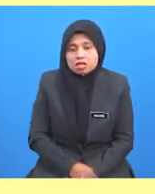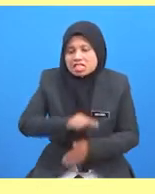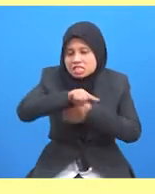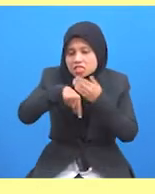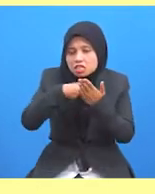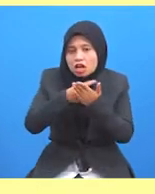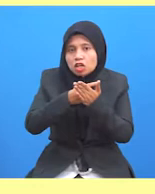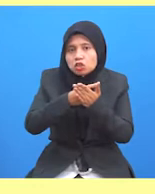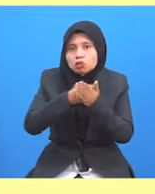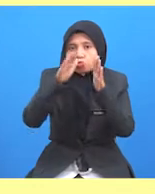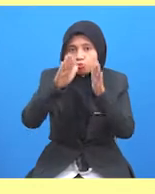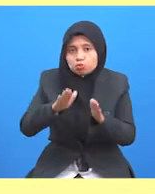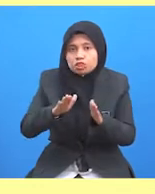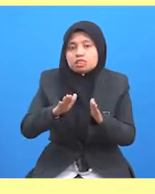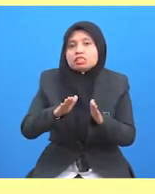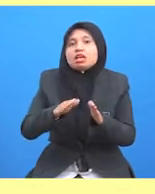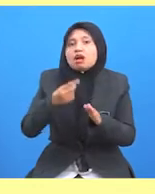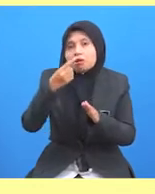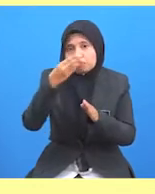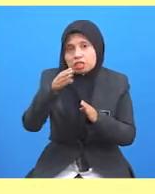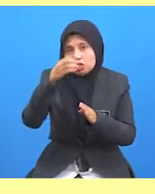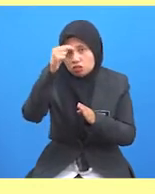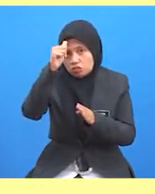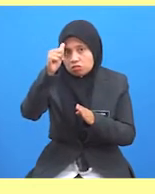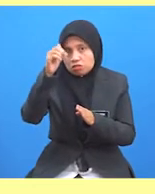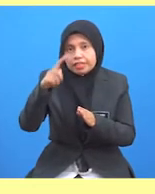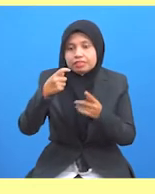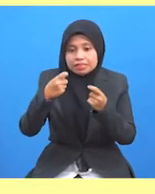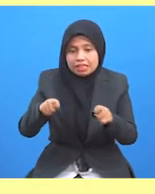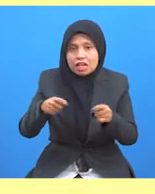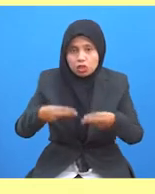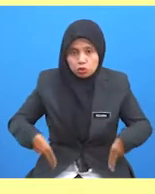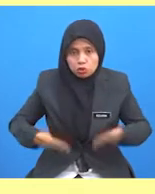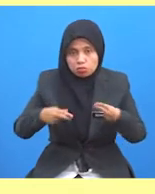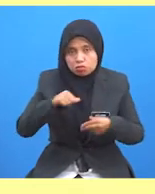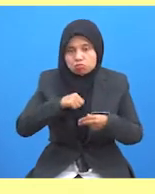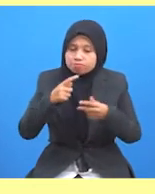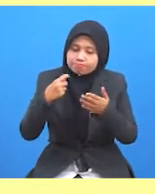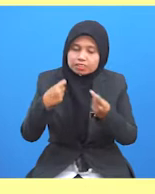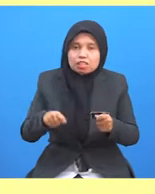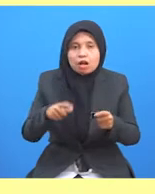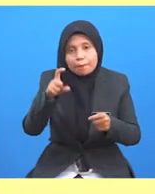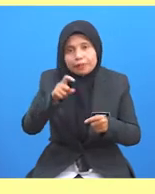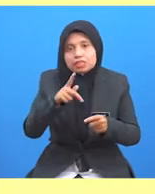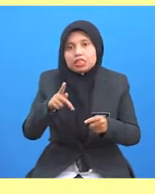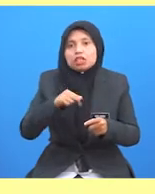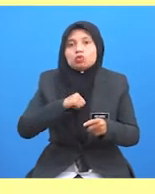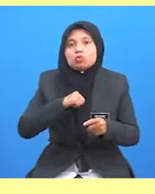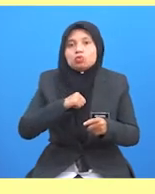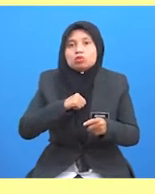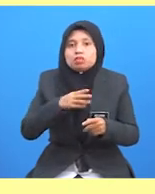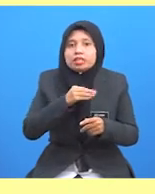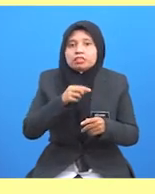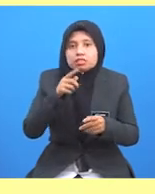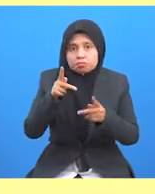berlandaskan kepada cara Islam. Sebagai contoh, kita tidur dan bangun tidur dengan